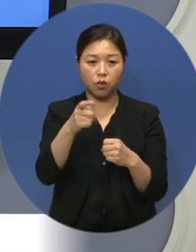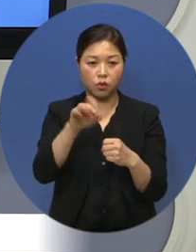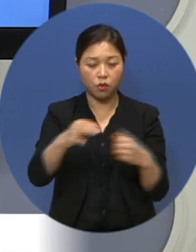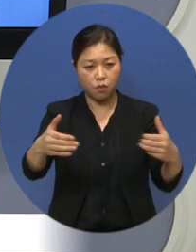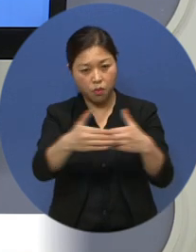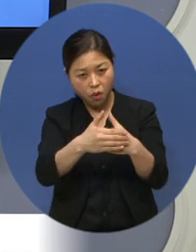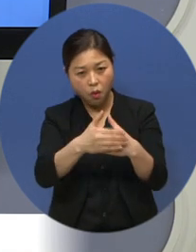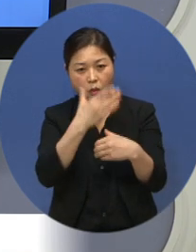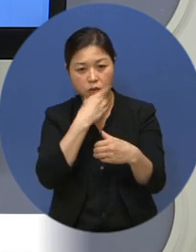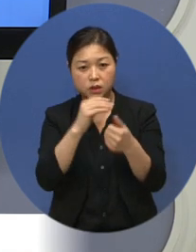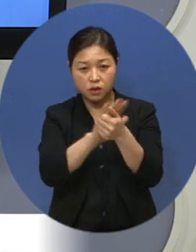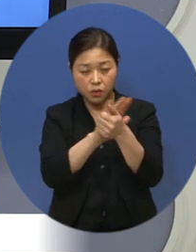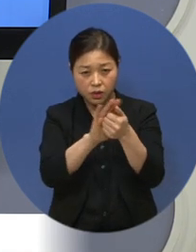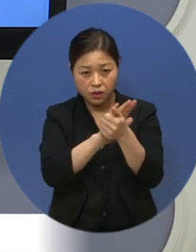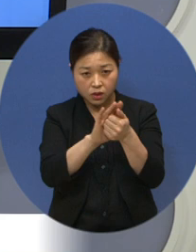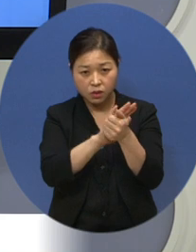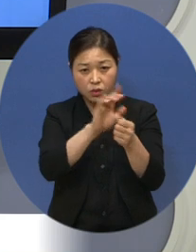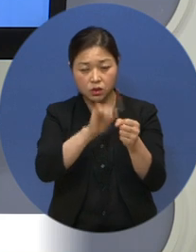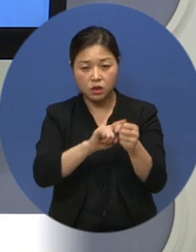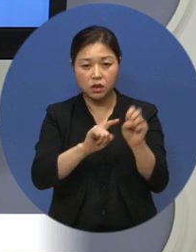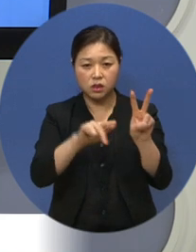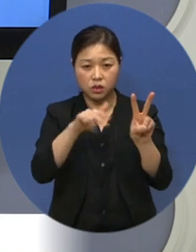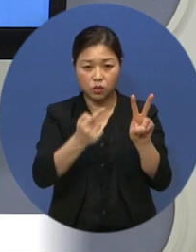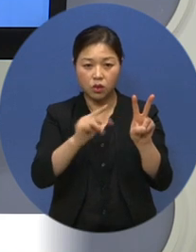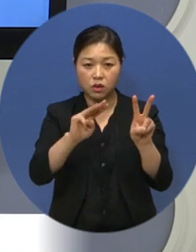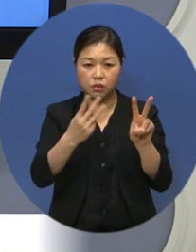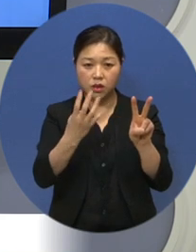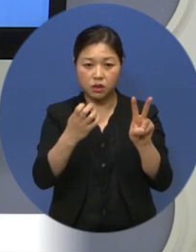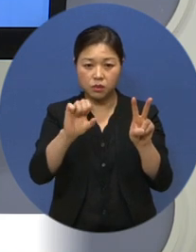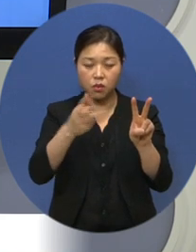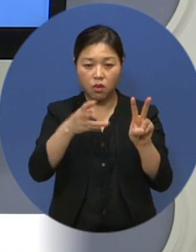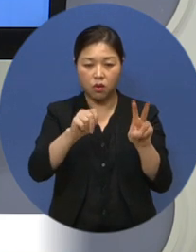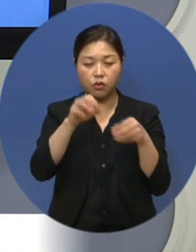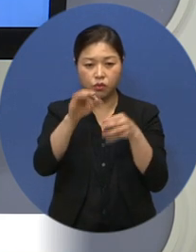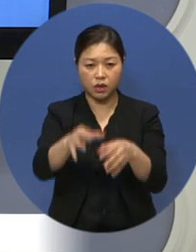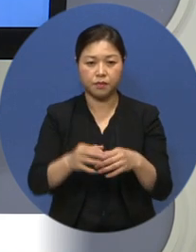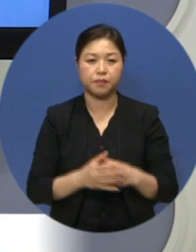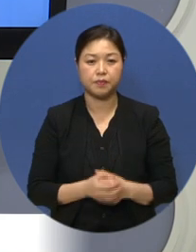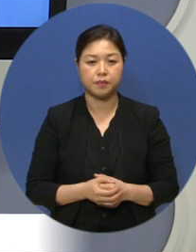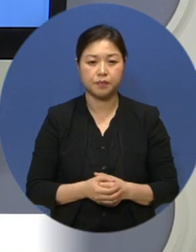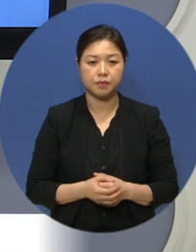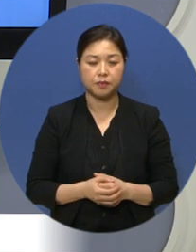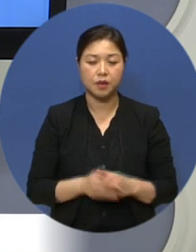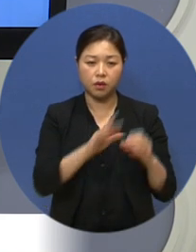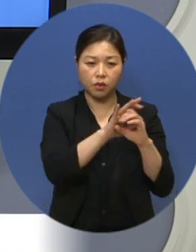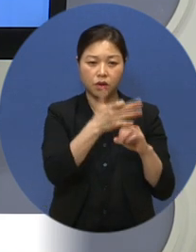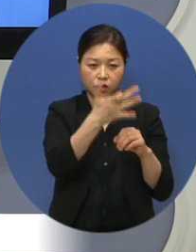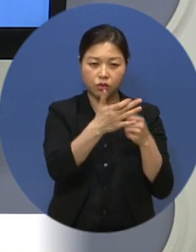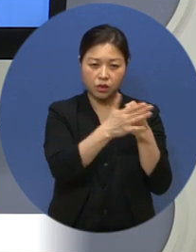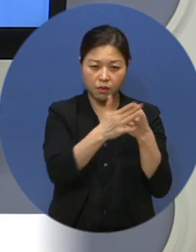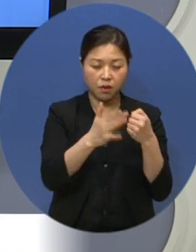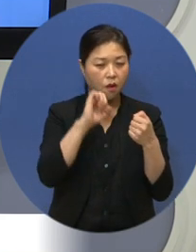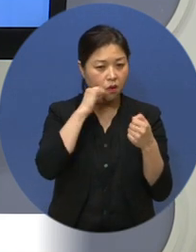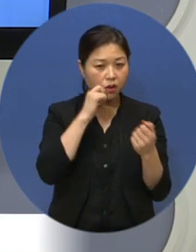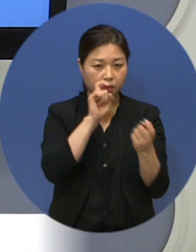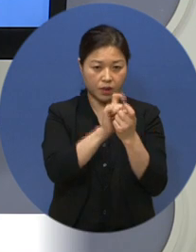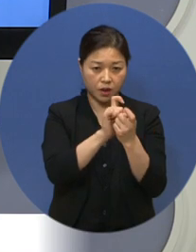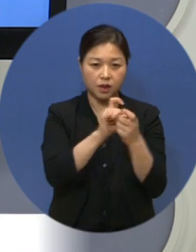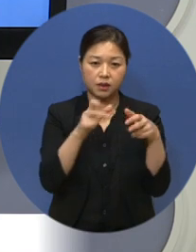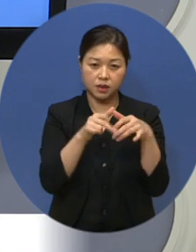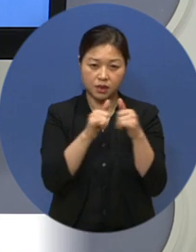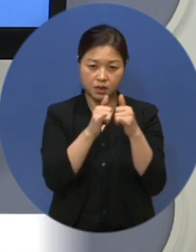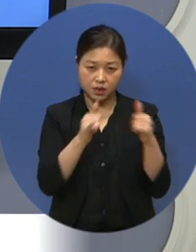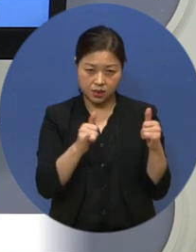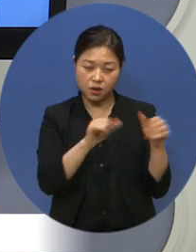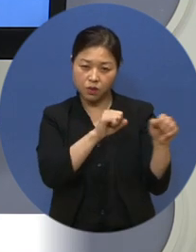서비스를 위해 2조 340 5억 원이 투입됩니다 코로 날 그로 인해 어려움을 겪는 장애인의 신체